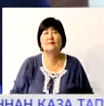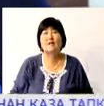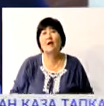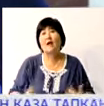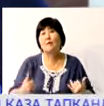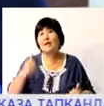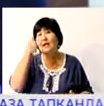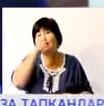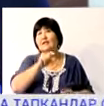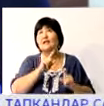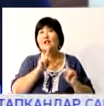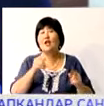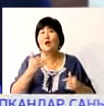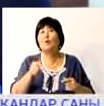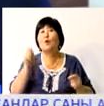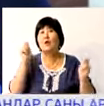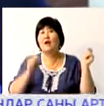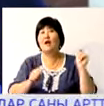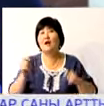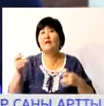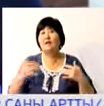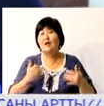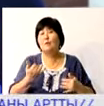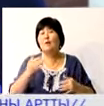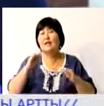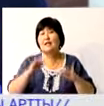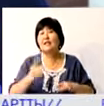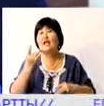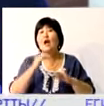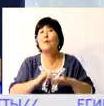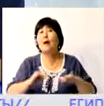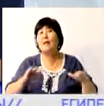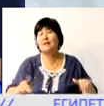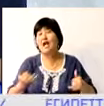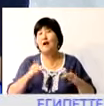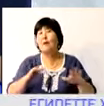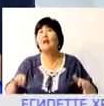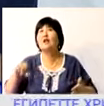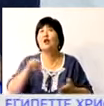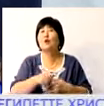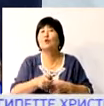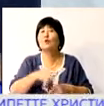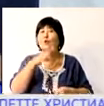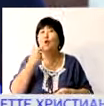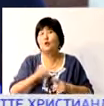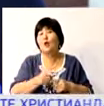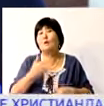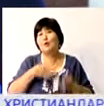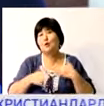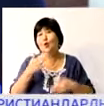Биылғы жылдың ерекшелігі бұл фестивальде. Мына кішкентай балабақшадағы балалардың қатысуы өте көп, біз оған